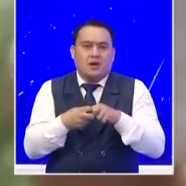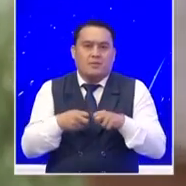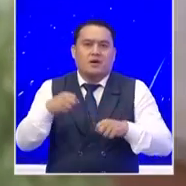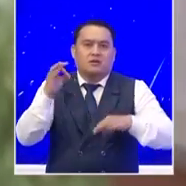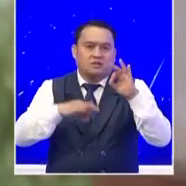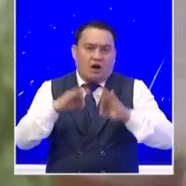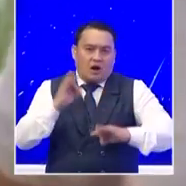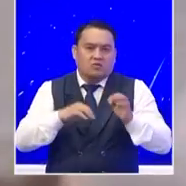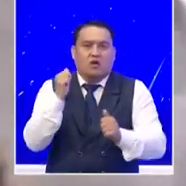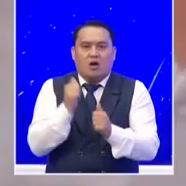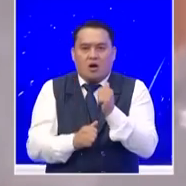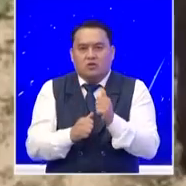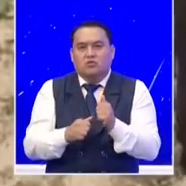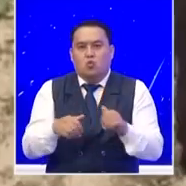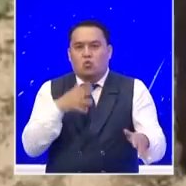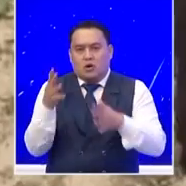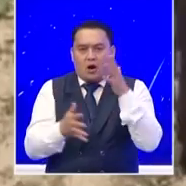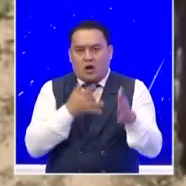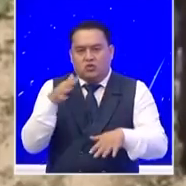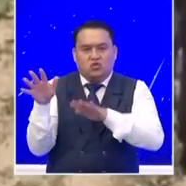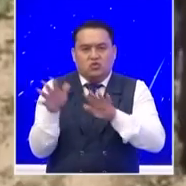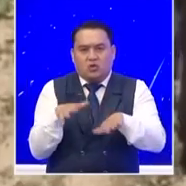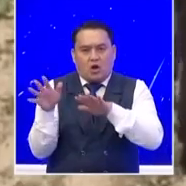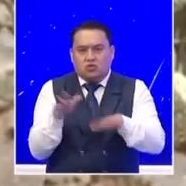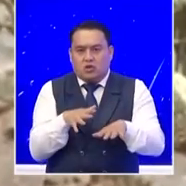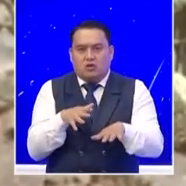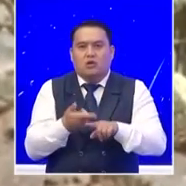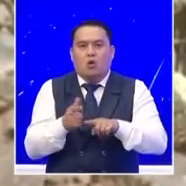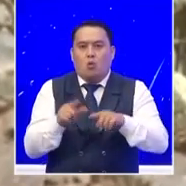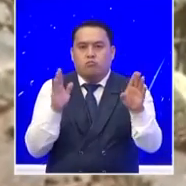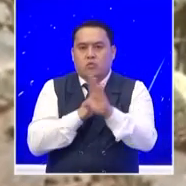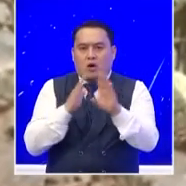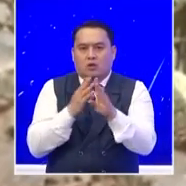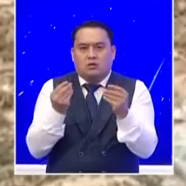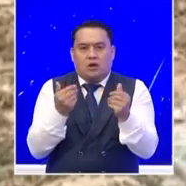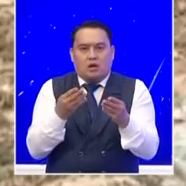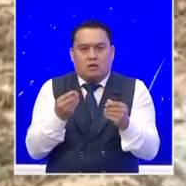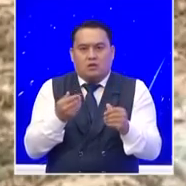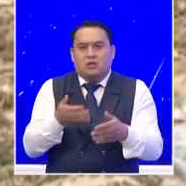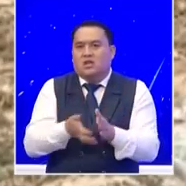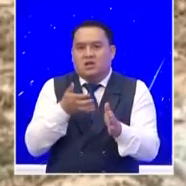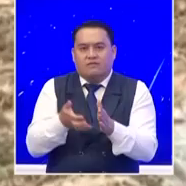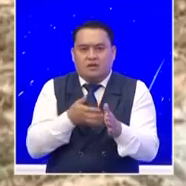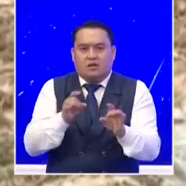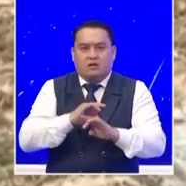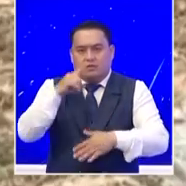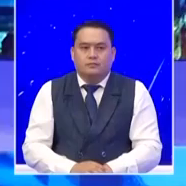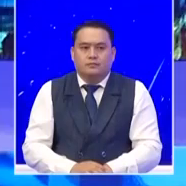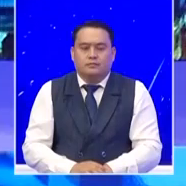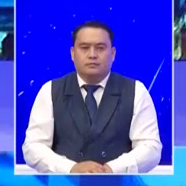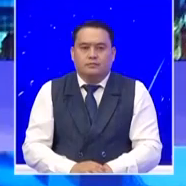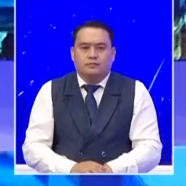крестьян. Каждый год то град, то ураган, то проливные дожди. С такой погодой денег на всех крестьян не хватит, говорят в акимате.